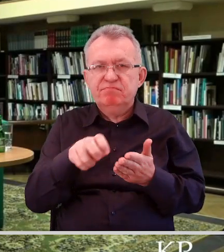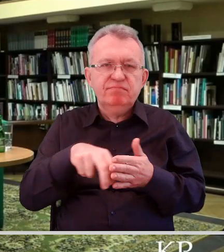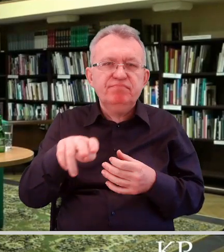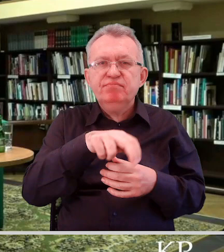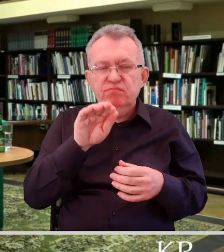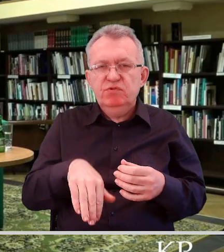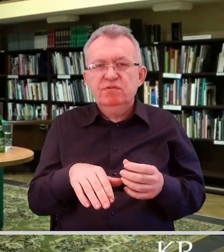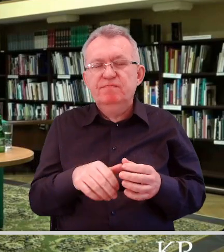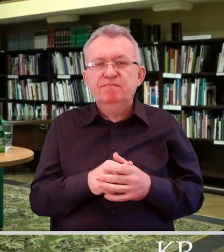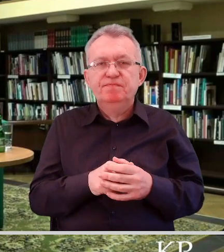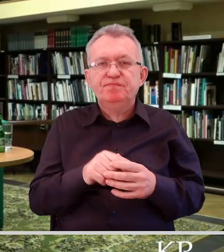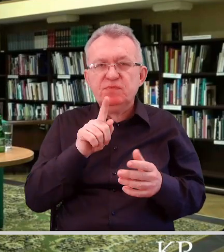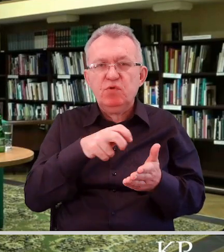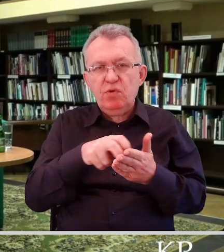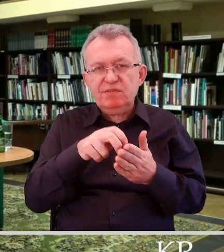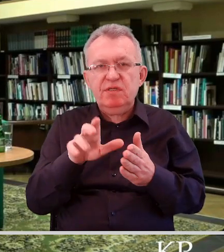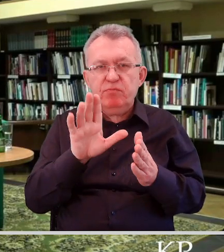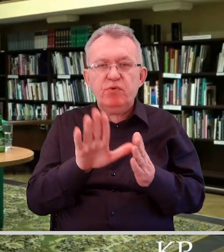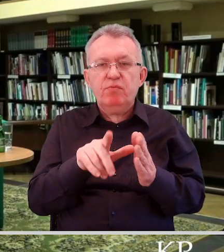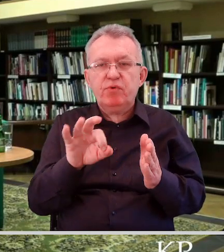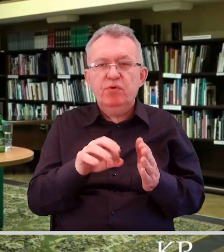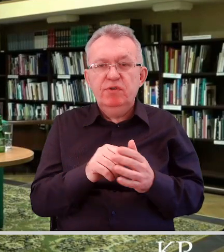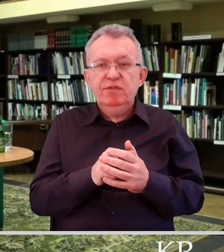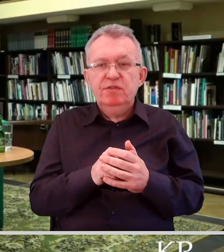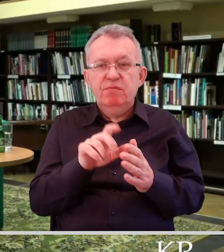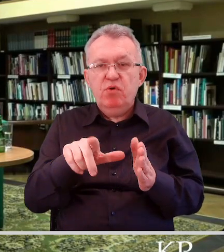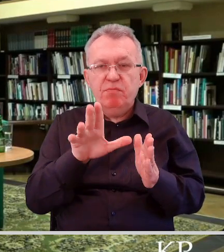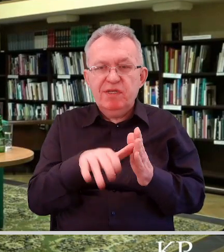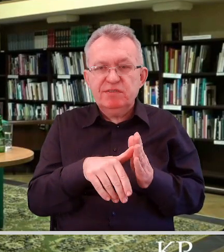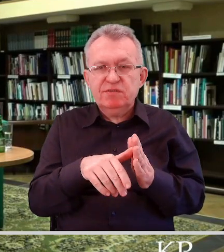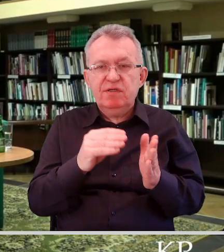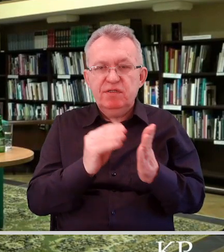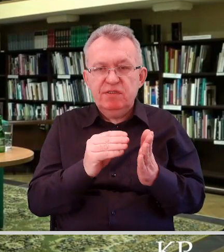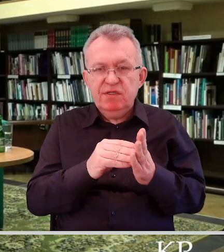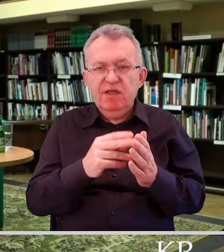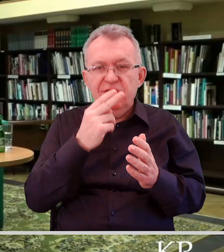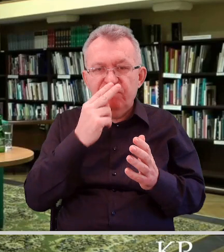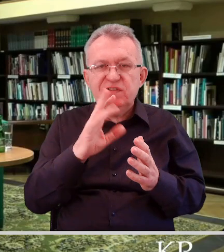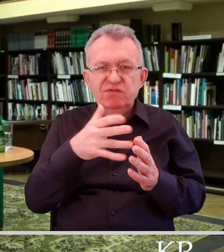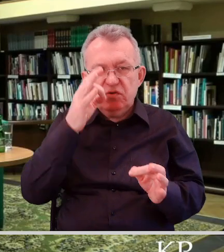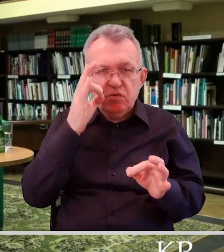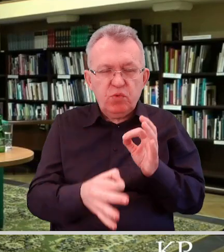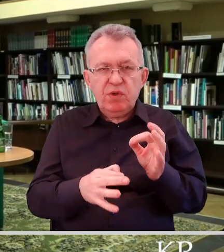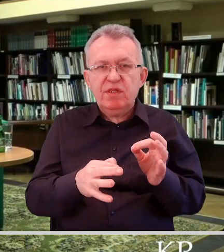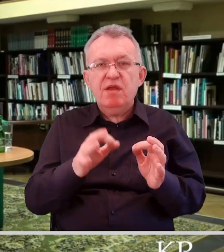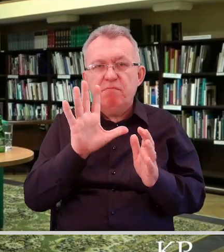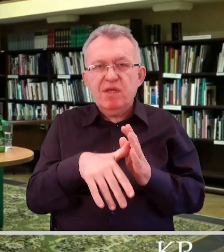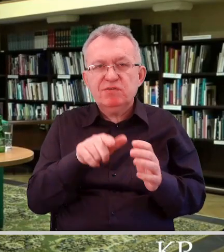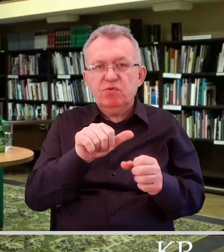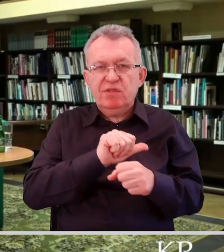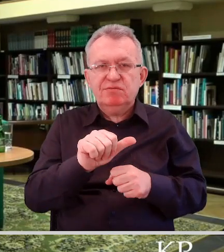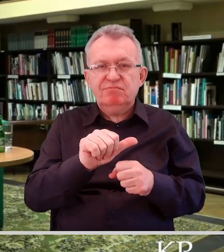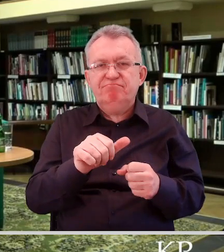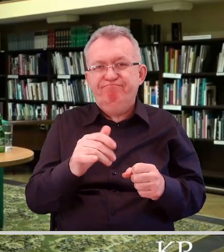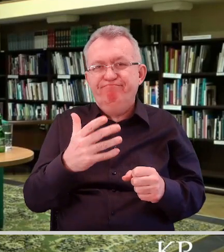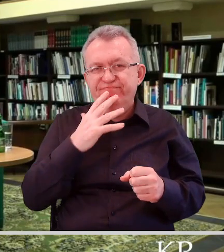właśnie. I to chodzenie właśnie po mieście oswaja, widzi się wszystkie detale i miasto się staje wtedy